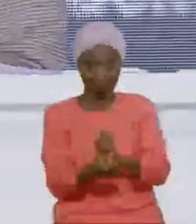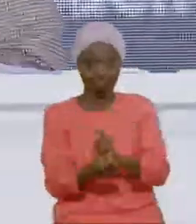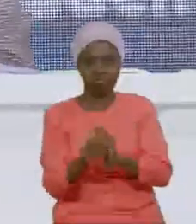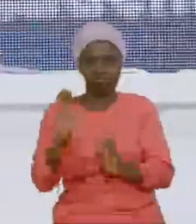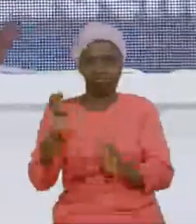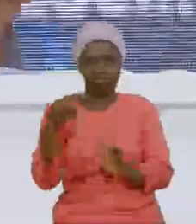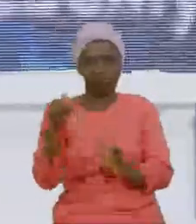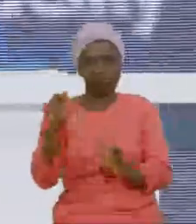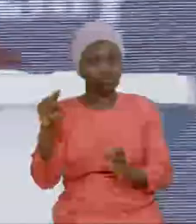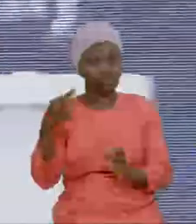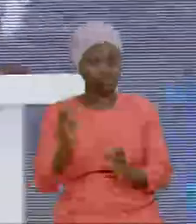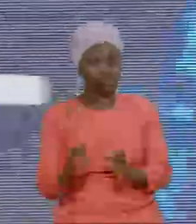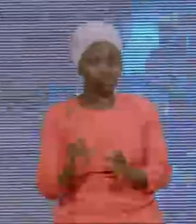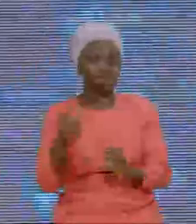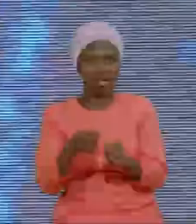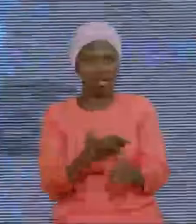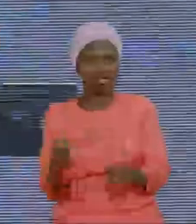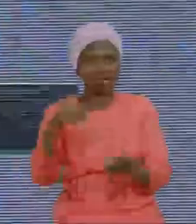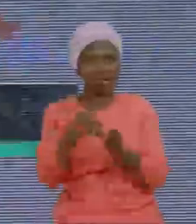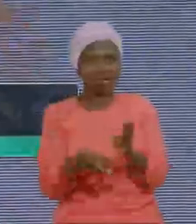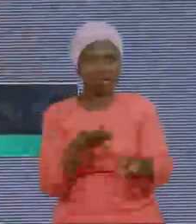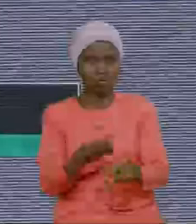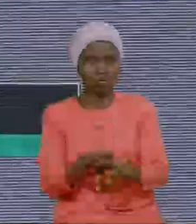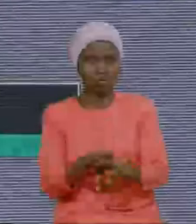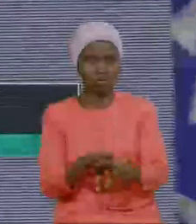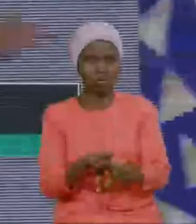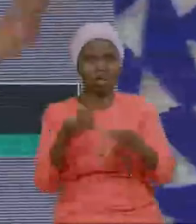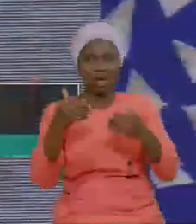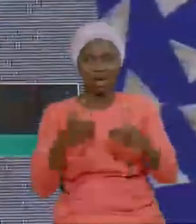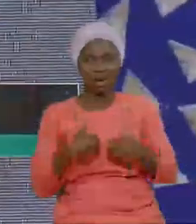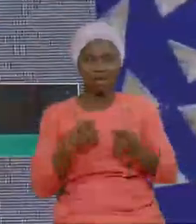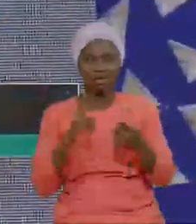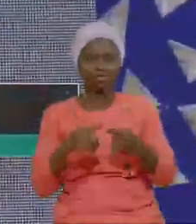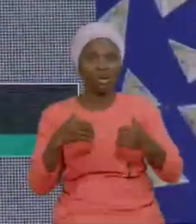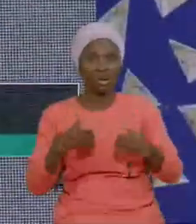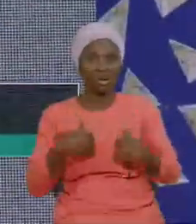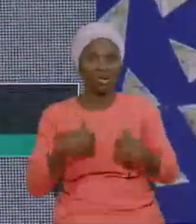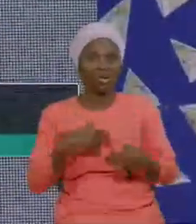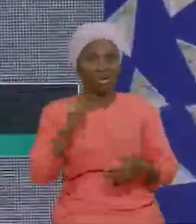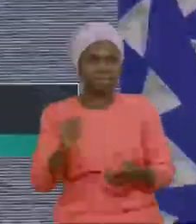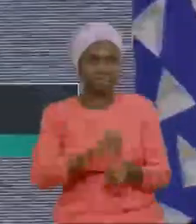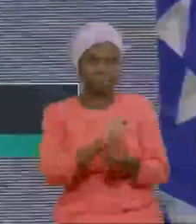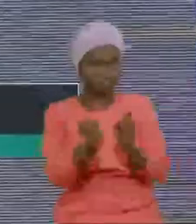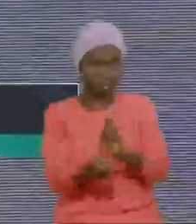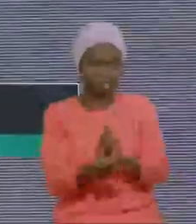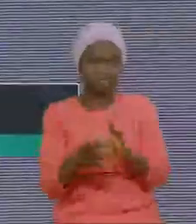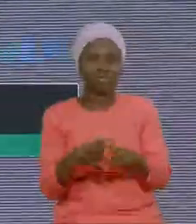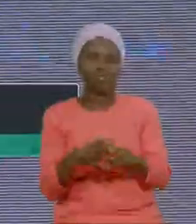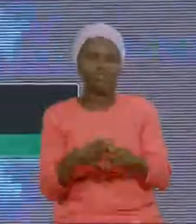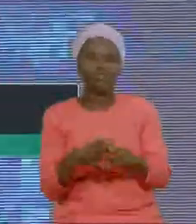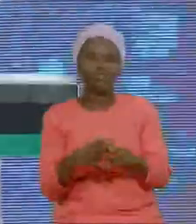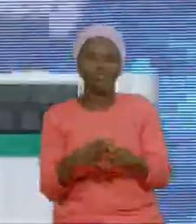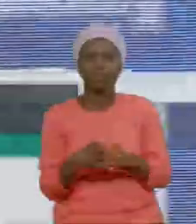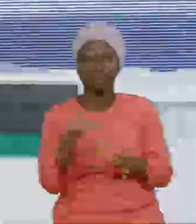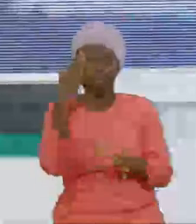de la transformation. Everything in the world has to have a change. Tout dans le monde doit être transformé. Do you